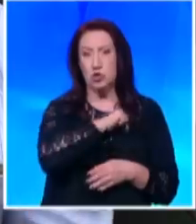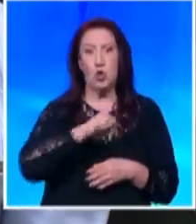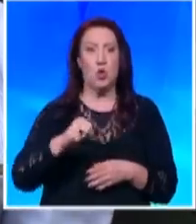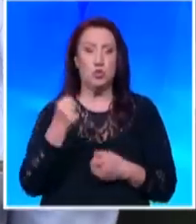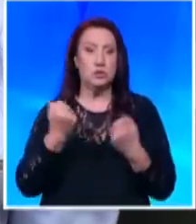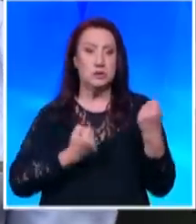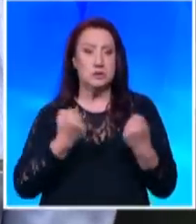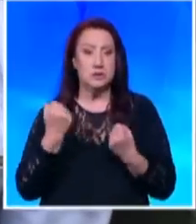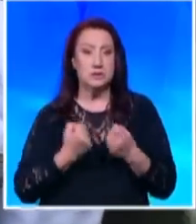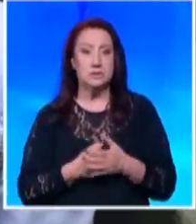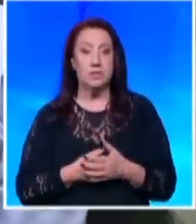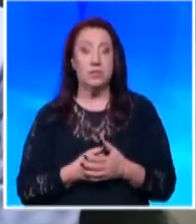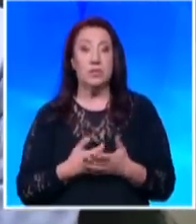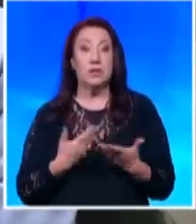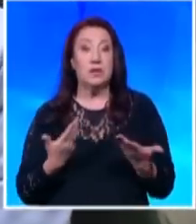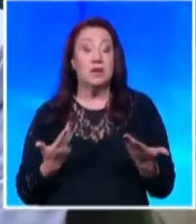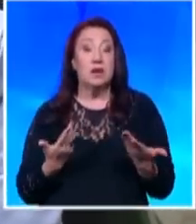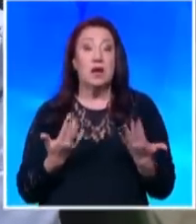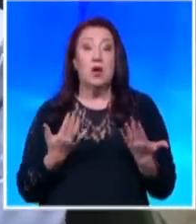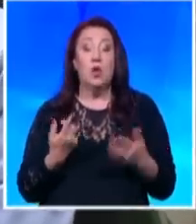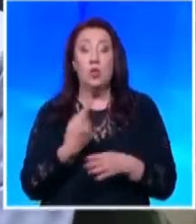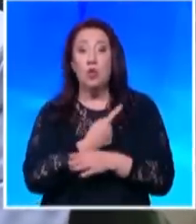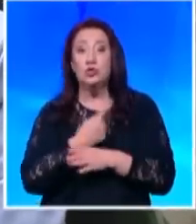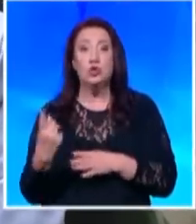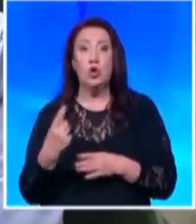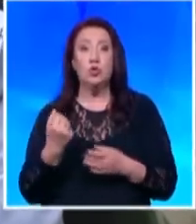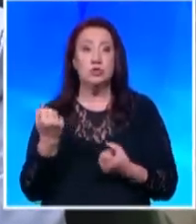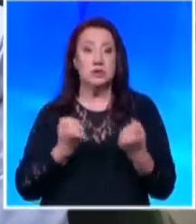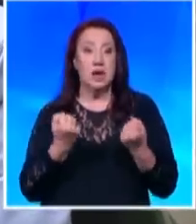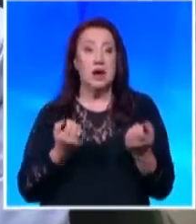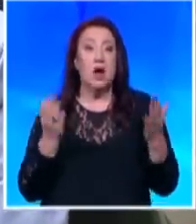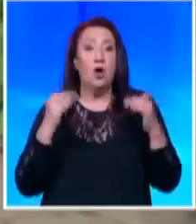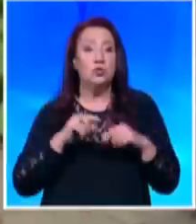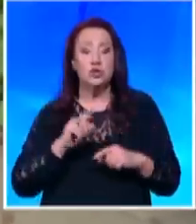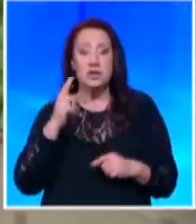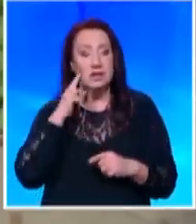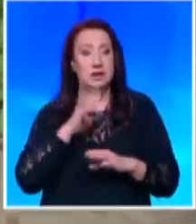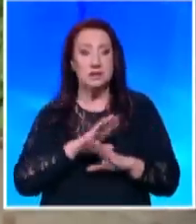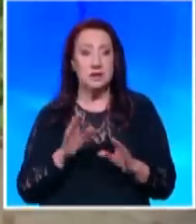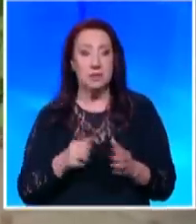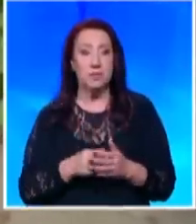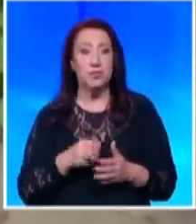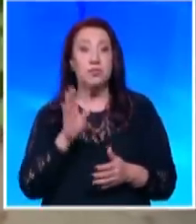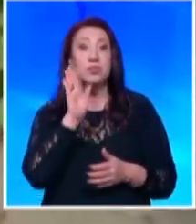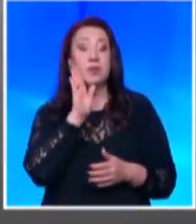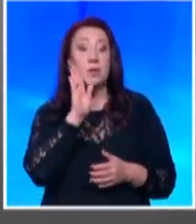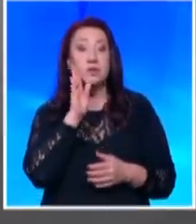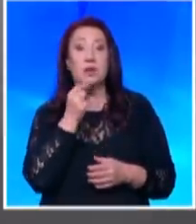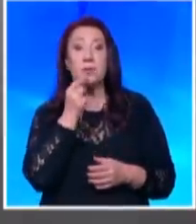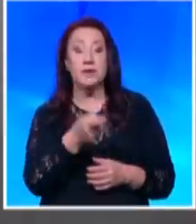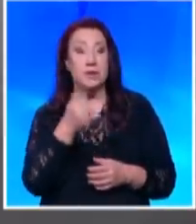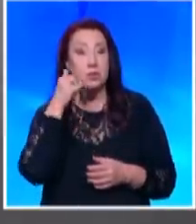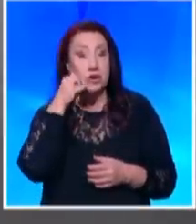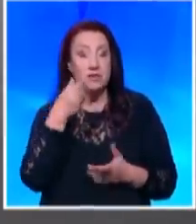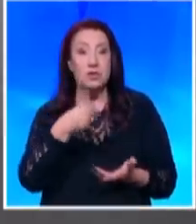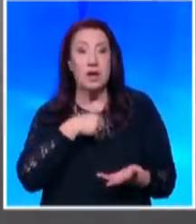трябва. Разследващите казват ли ви с колко е карал? О, не. Не. Баща му го пита по телефона. Кажи,